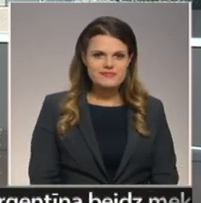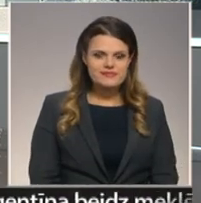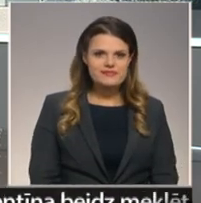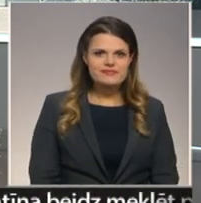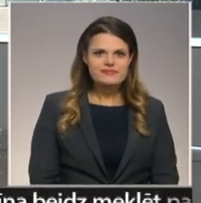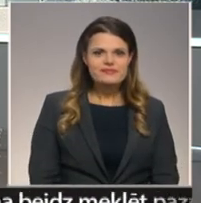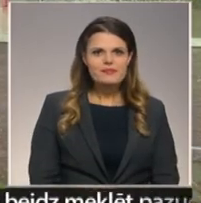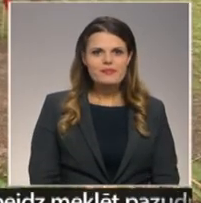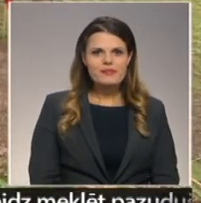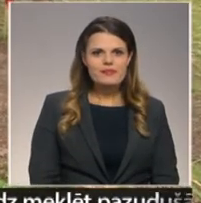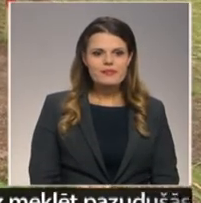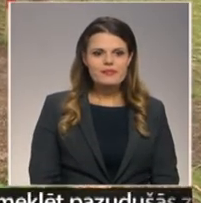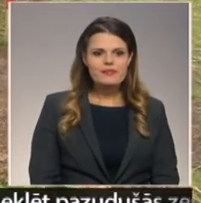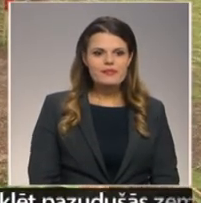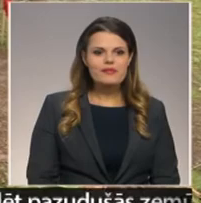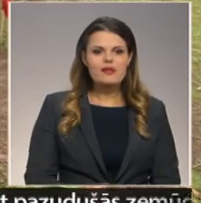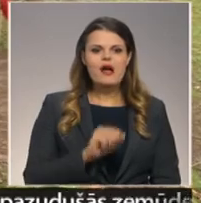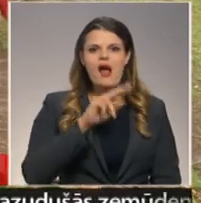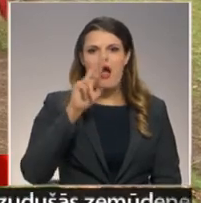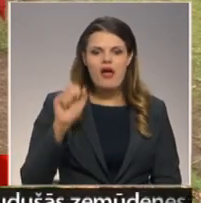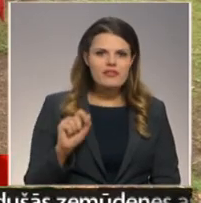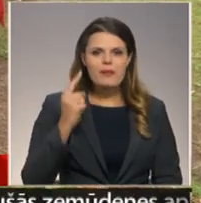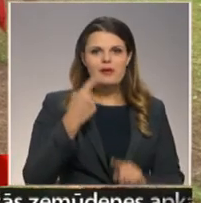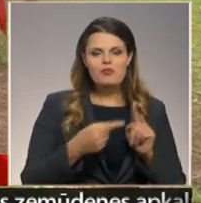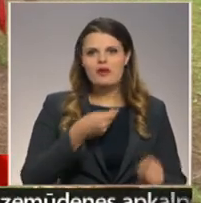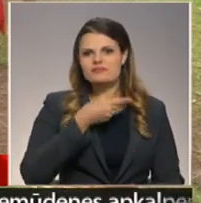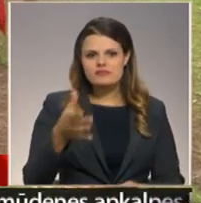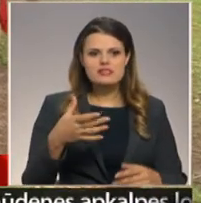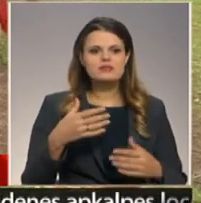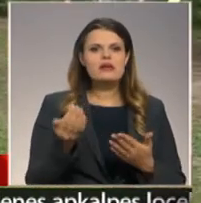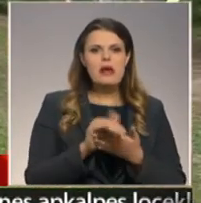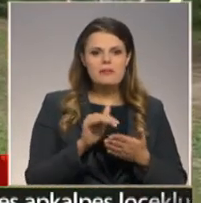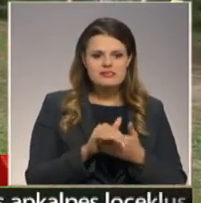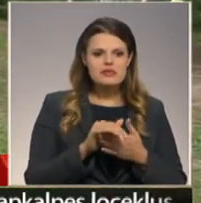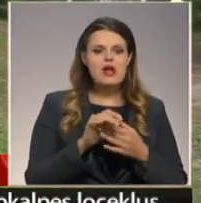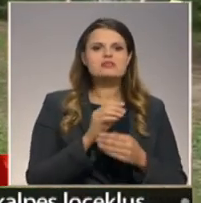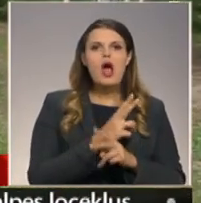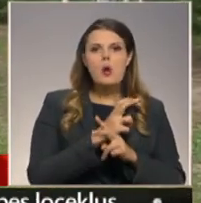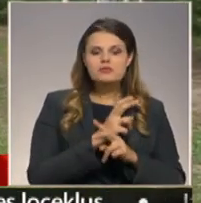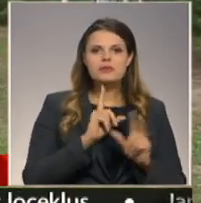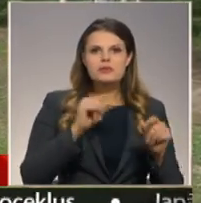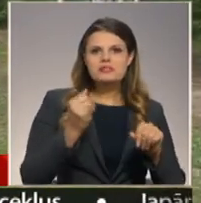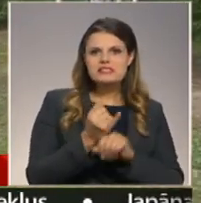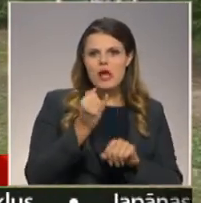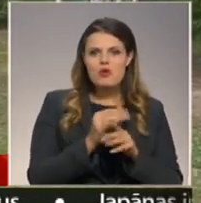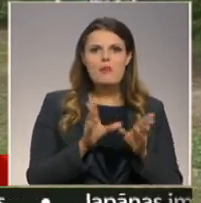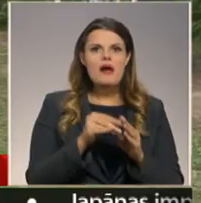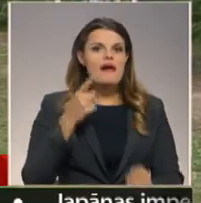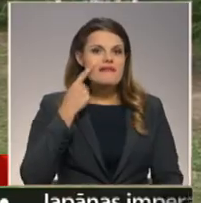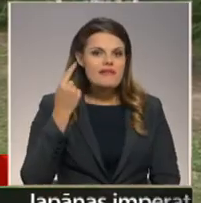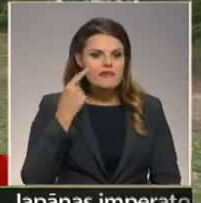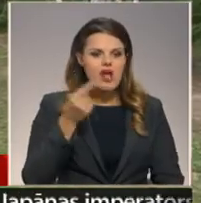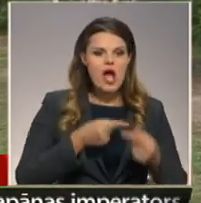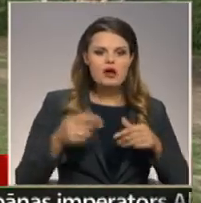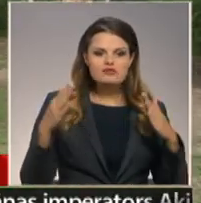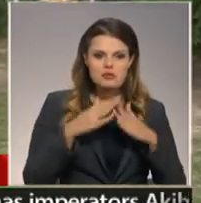televīzija. Anna Rieksņa pirmo reizi ar disku golfu iepazinās Austrijā, kad devusies ceļojumā ar tēti.